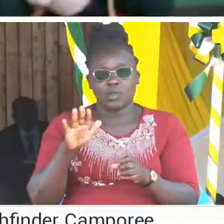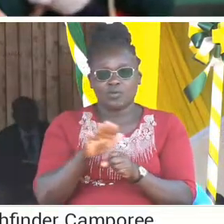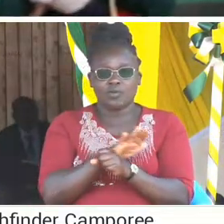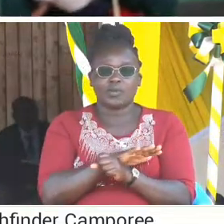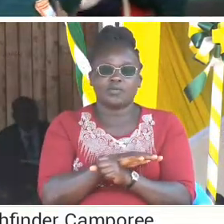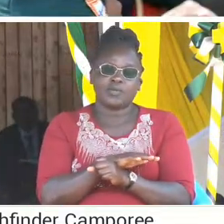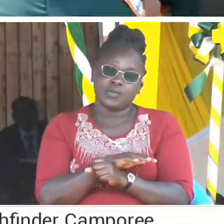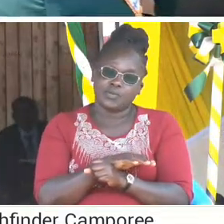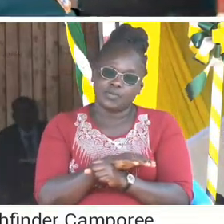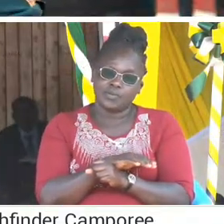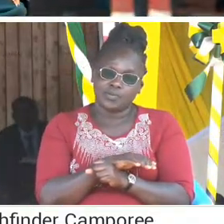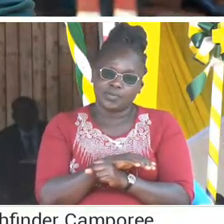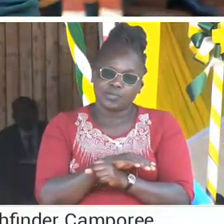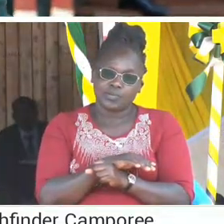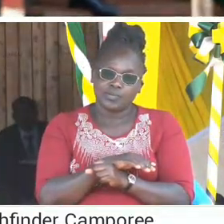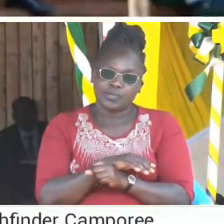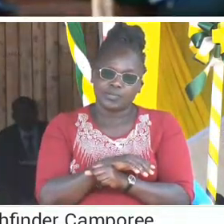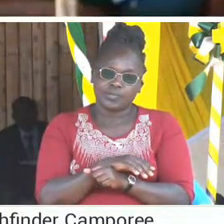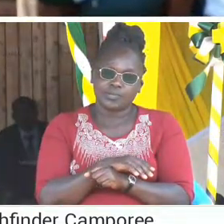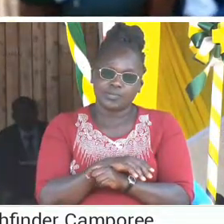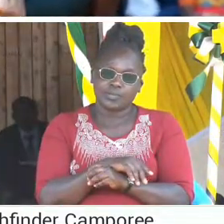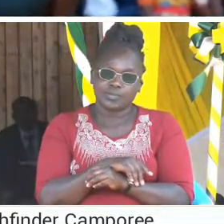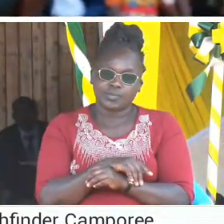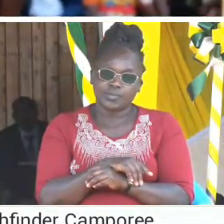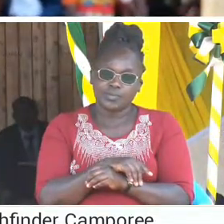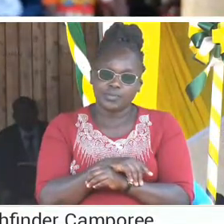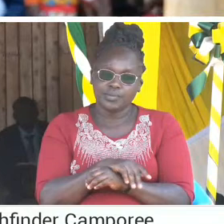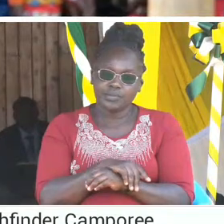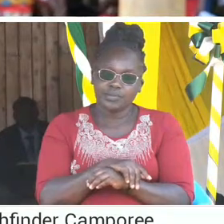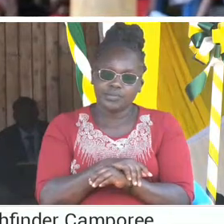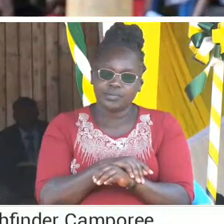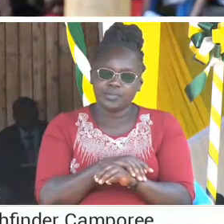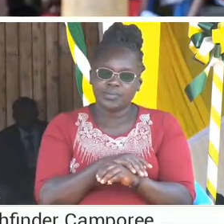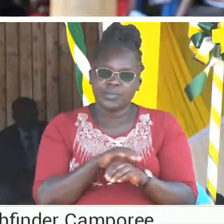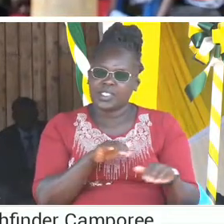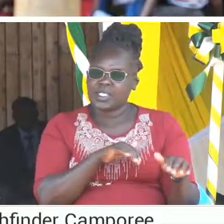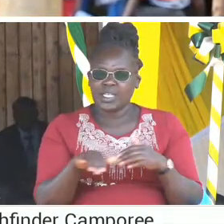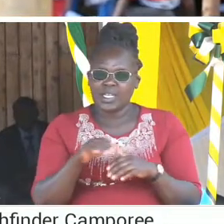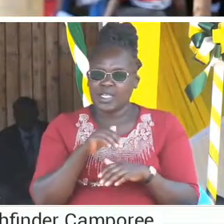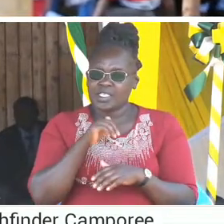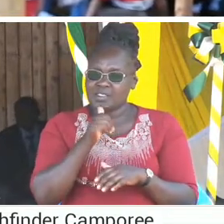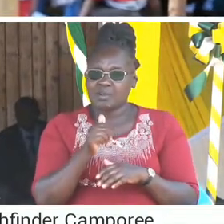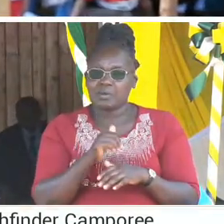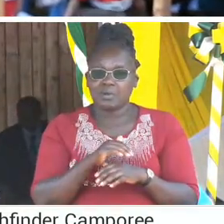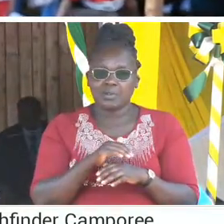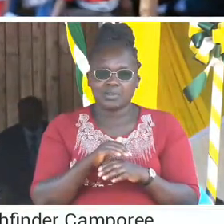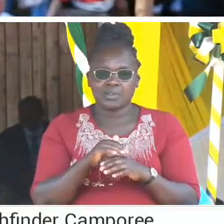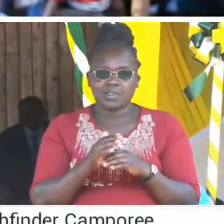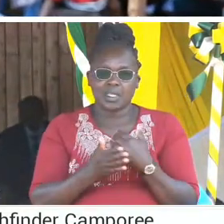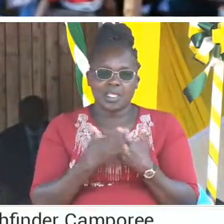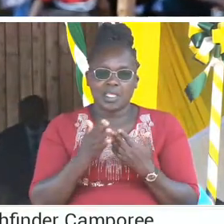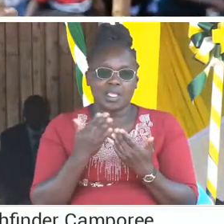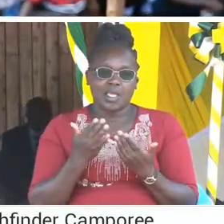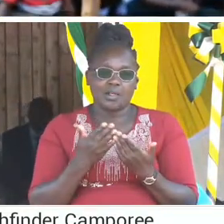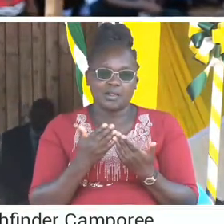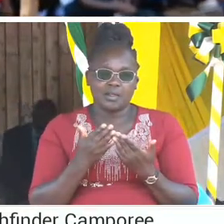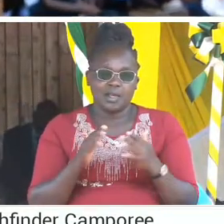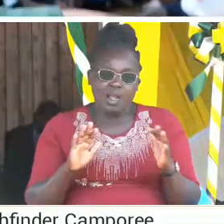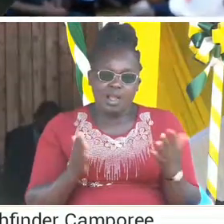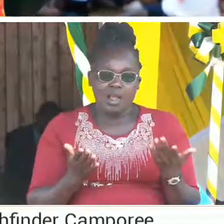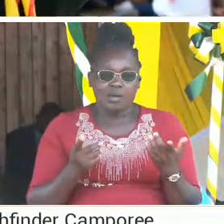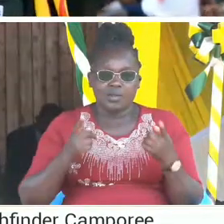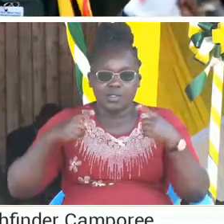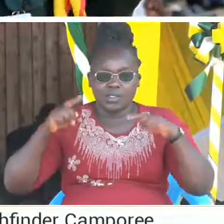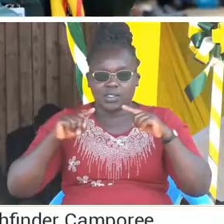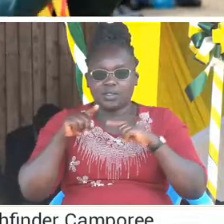Yani haijalishi umefanikiwa kiasi gani, lipo jambo bado, kuna kakitu